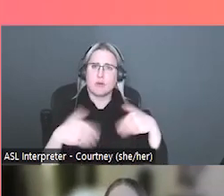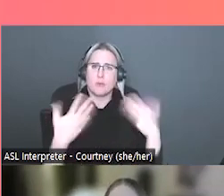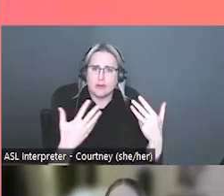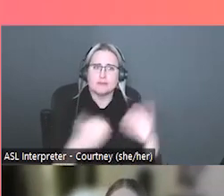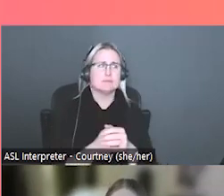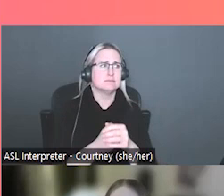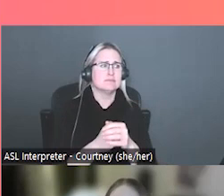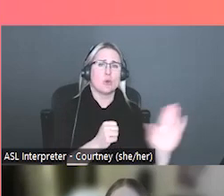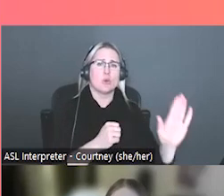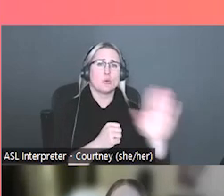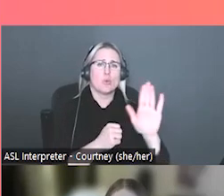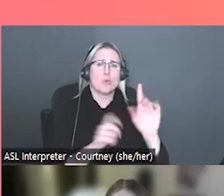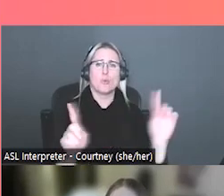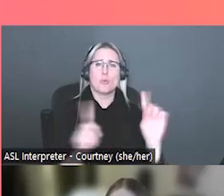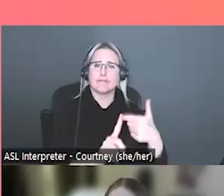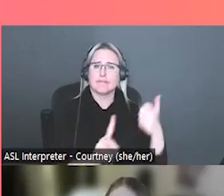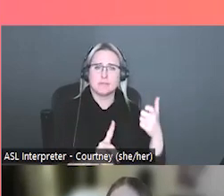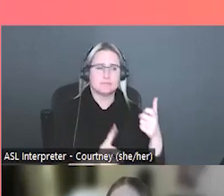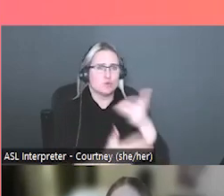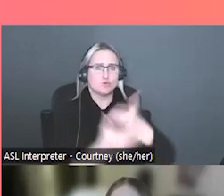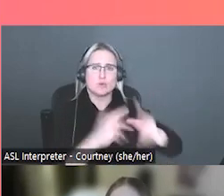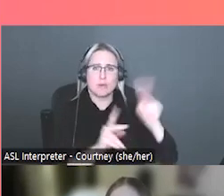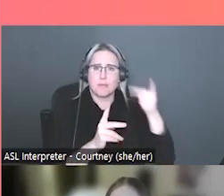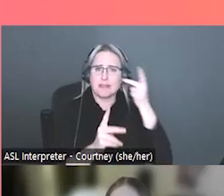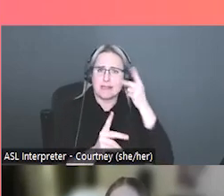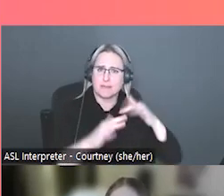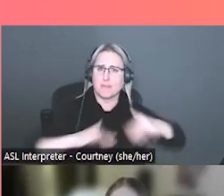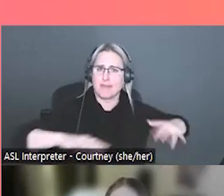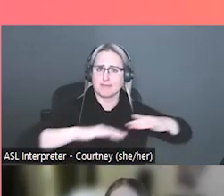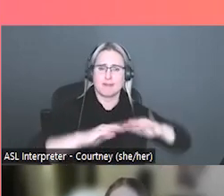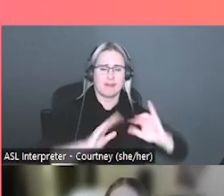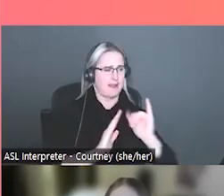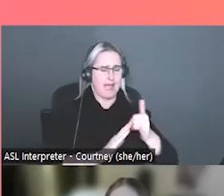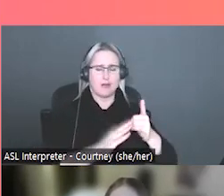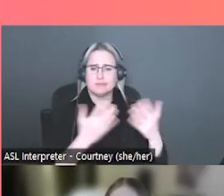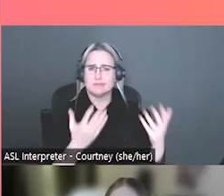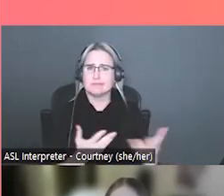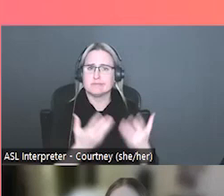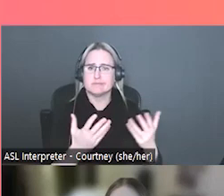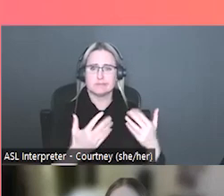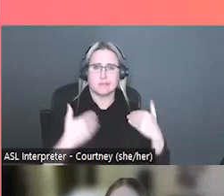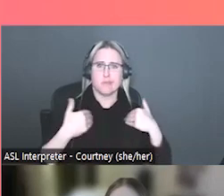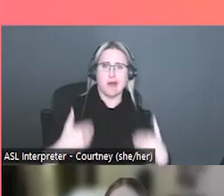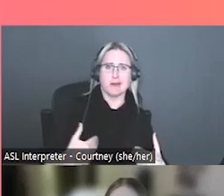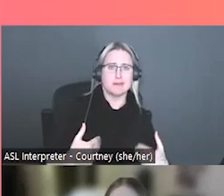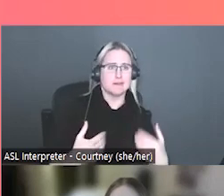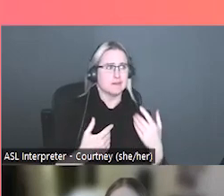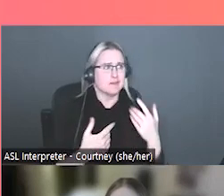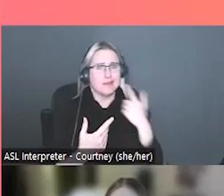vous permet de réfléchir aux espaces sociopolitiques où vous vous trouvez et aux façons dont ces incarnations